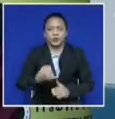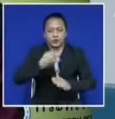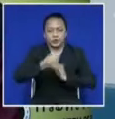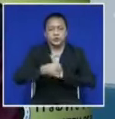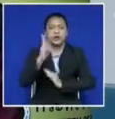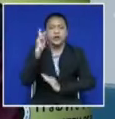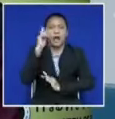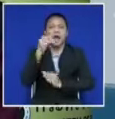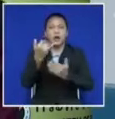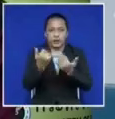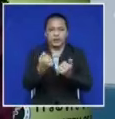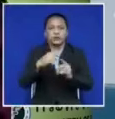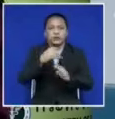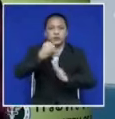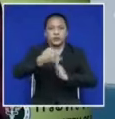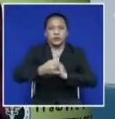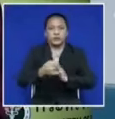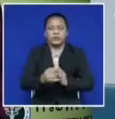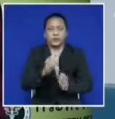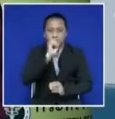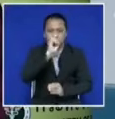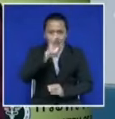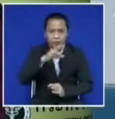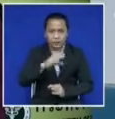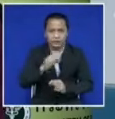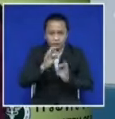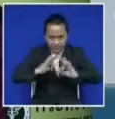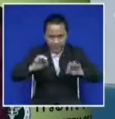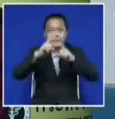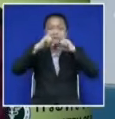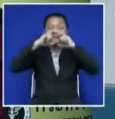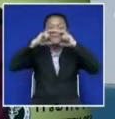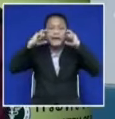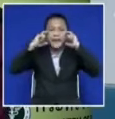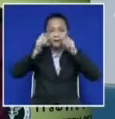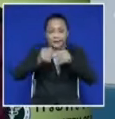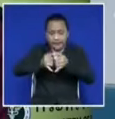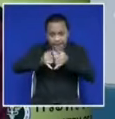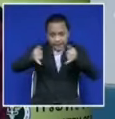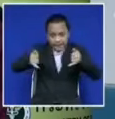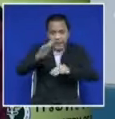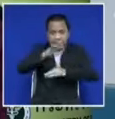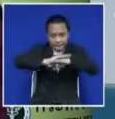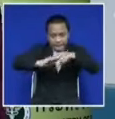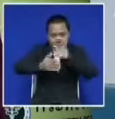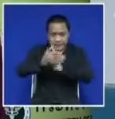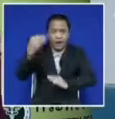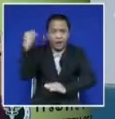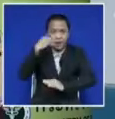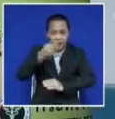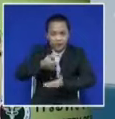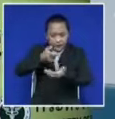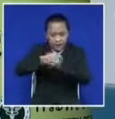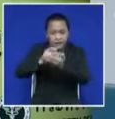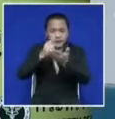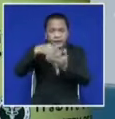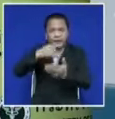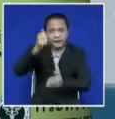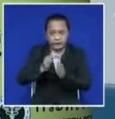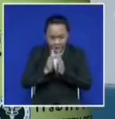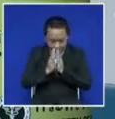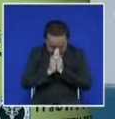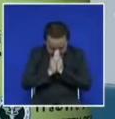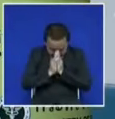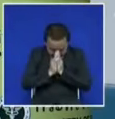แถลงข่าวเพียงเท่านี้นะคะย้ำนะคะใส่แมสไว้นะคะอยู่ห่างล้างมือบ่อยๆแล้วก็สแกนแอปไทยชนะนะคะสวัสดีค่ะ